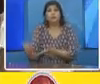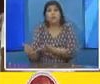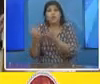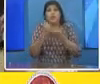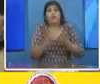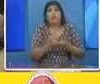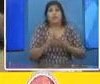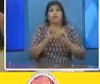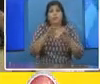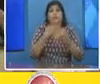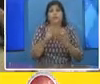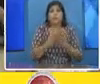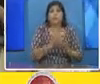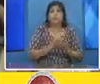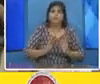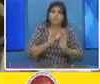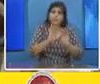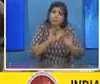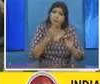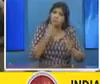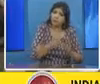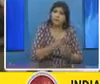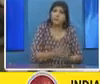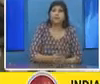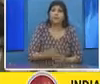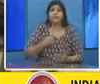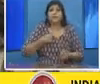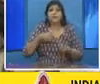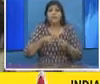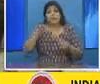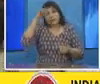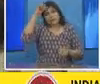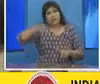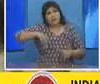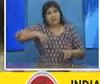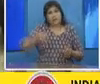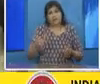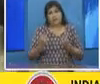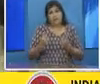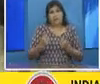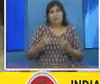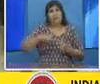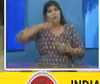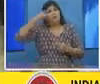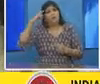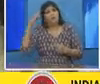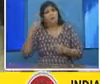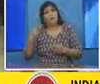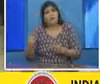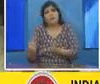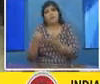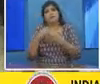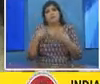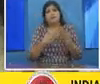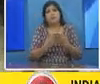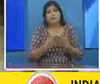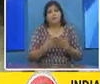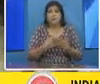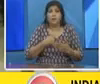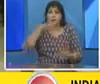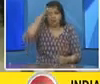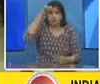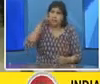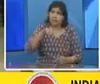ने अपनी ताकत हमेशा इसी भावना के साथ इस्तेमाल की है। भारत का संकल्प